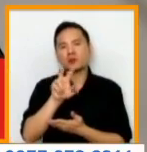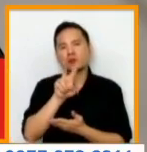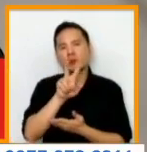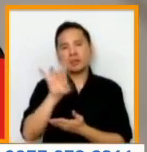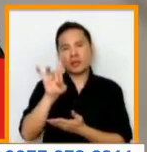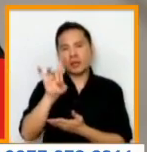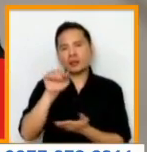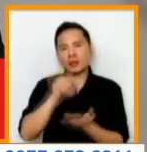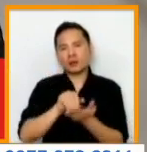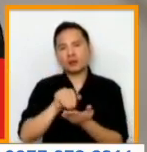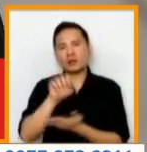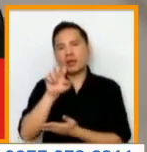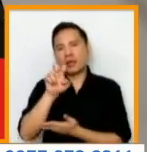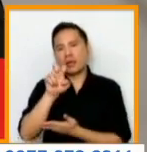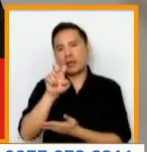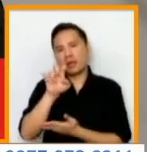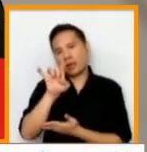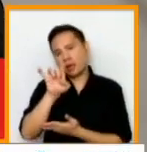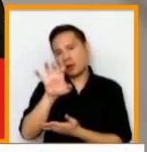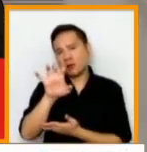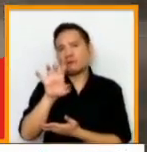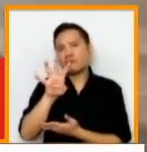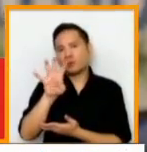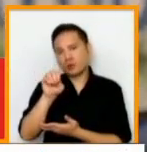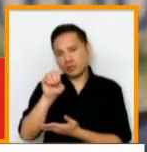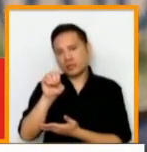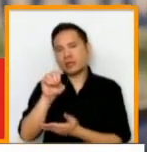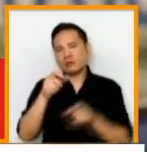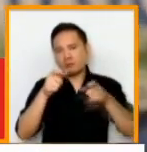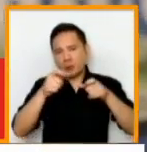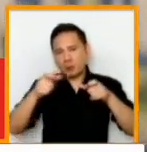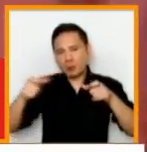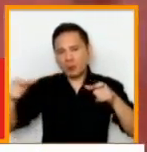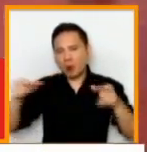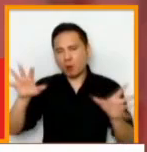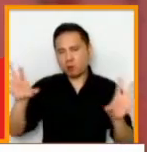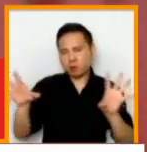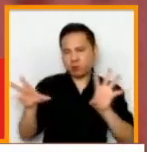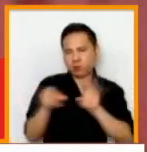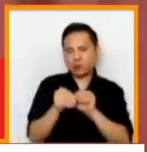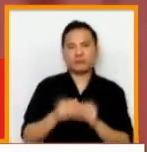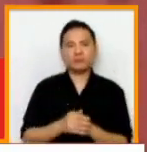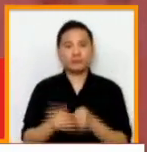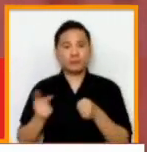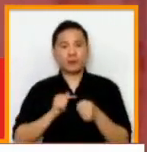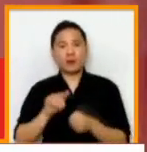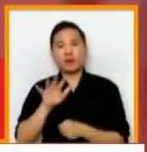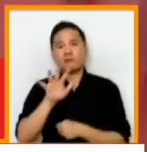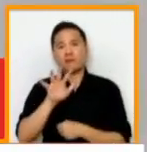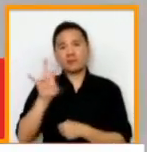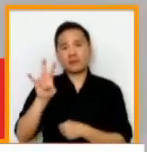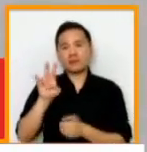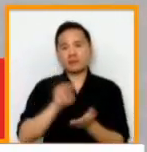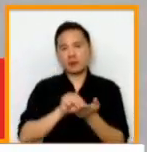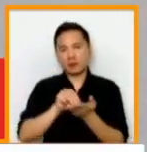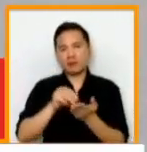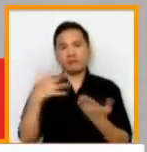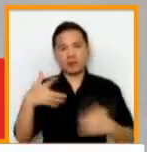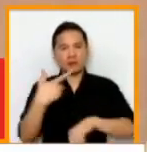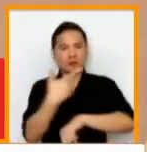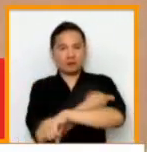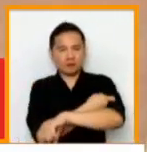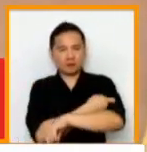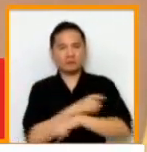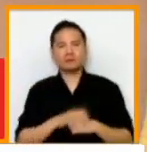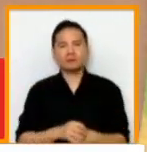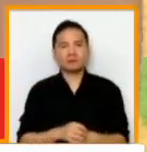100,528,840 COVID-19 vaccine doses. Nasa 57 million doses na raw ang naitrok na bakuna. Sa bilang na